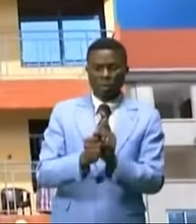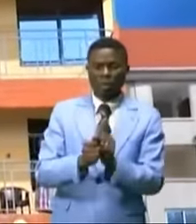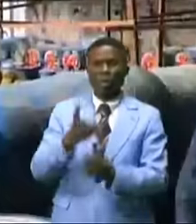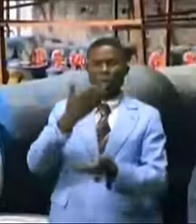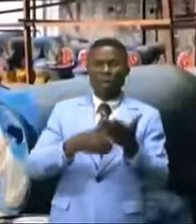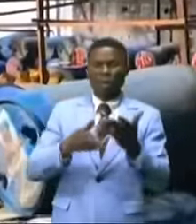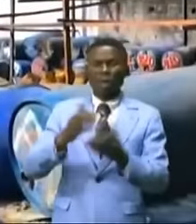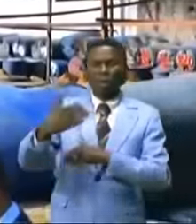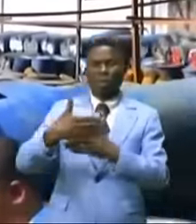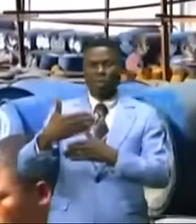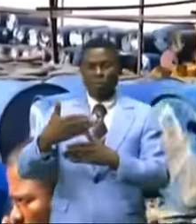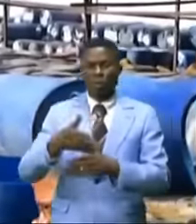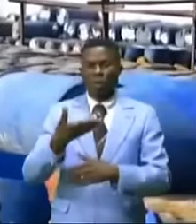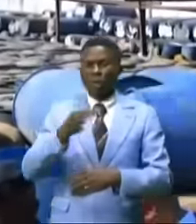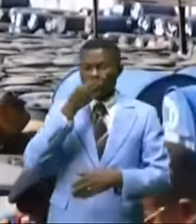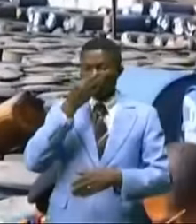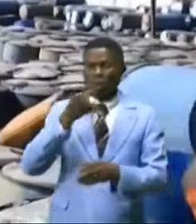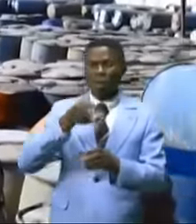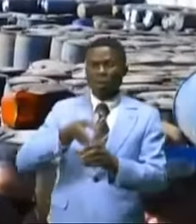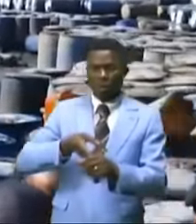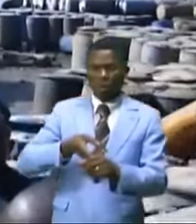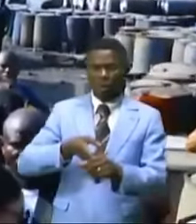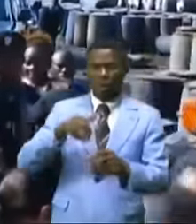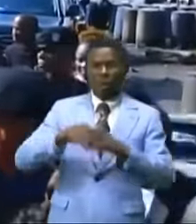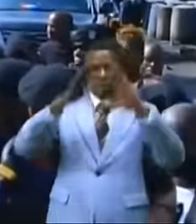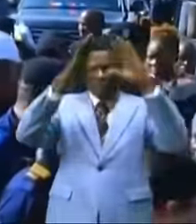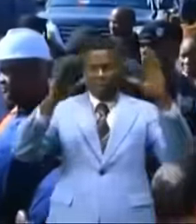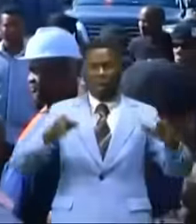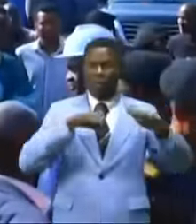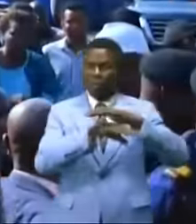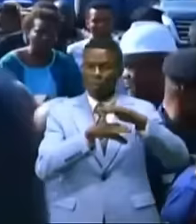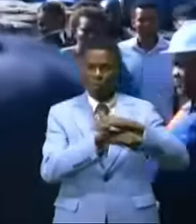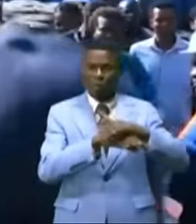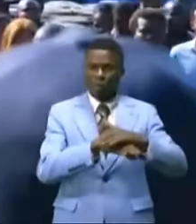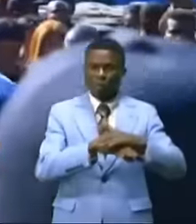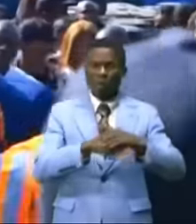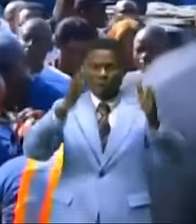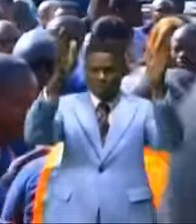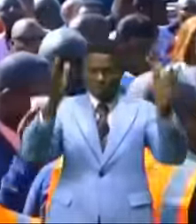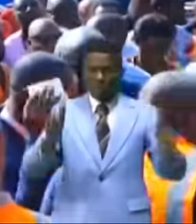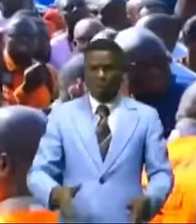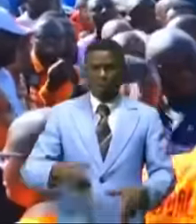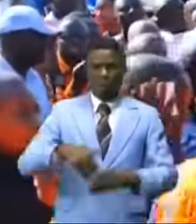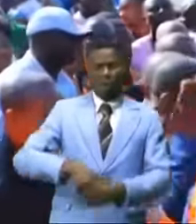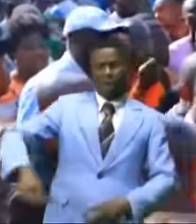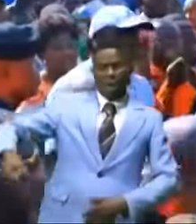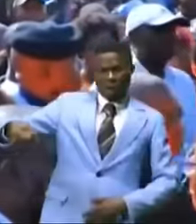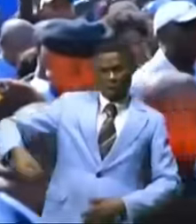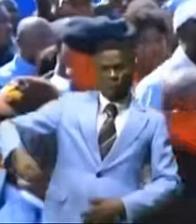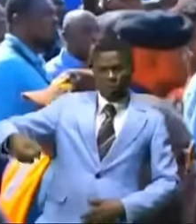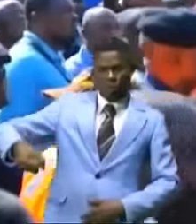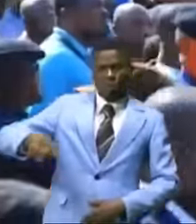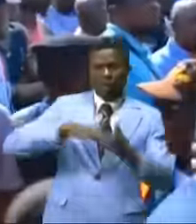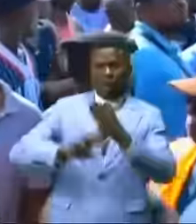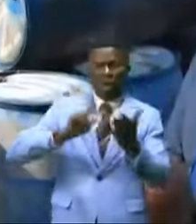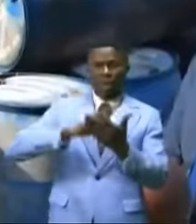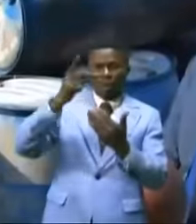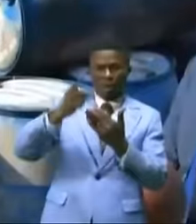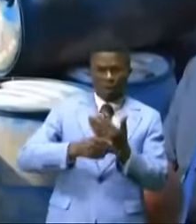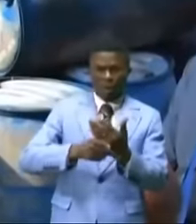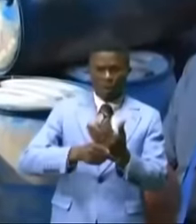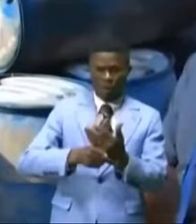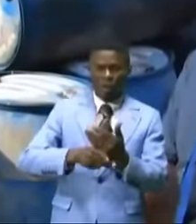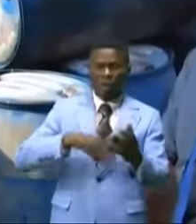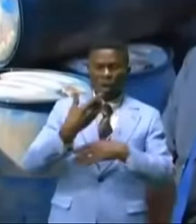la proximité des produits pétroliers dans les dépôts de stockage, dans les fûts et des bidons. Cela entre dans le cadre de la poursuite